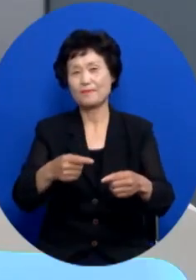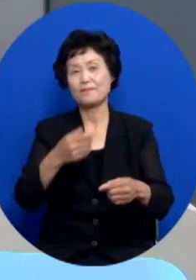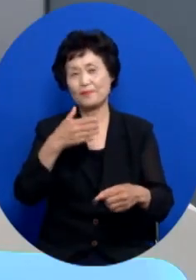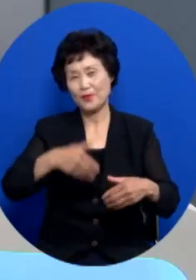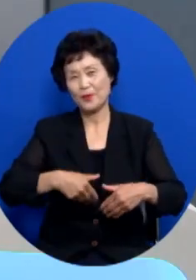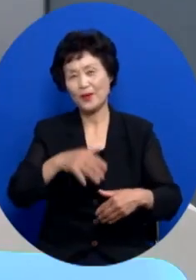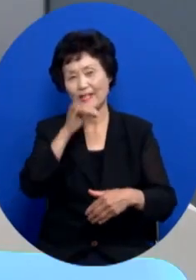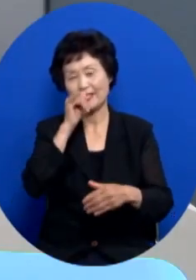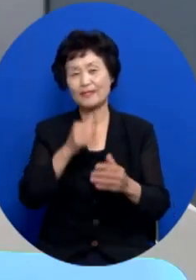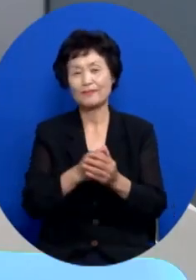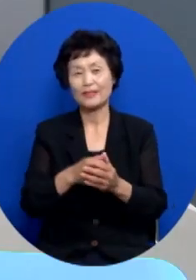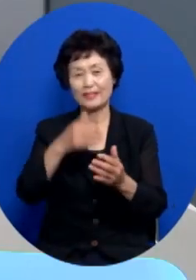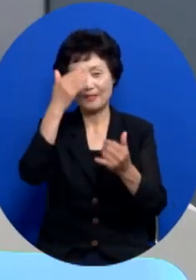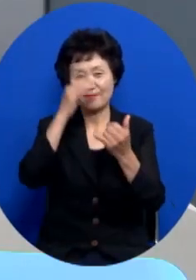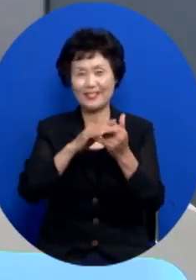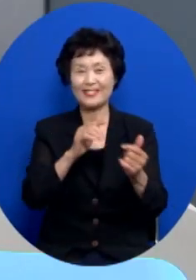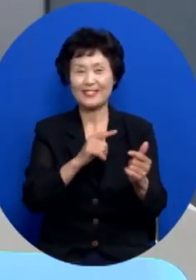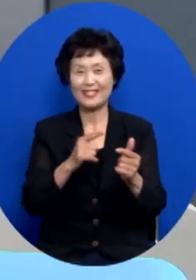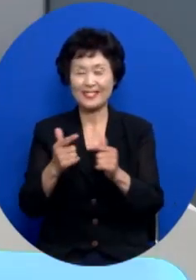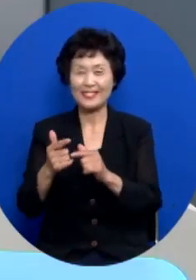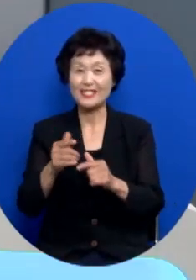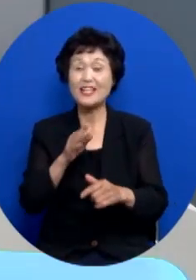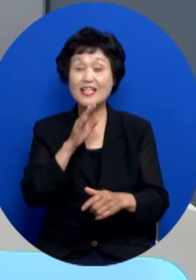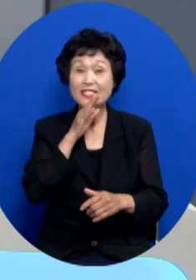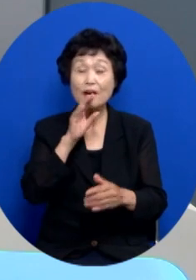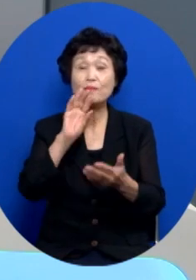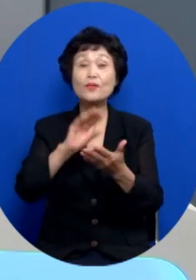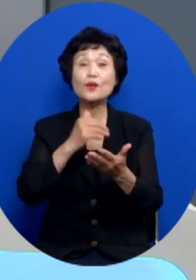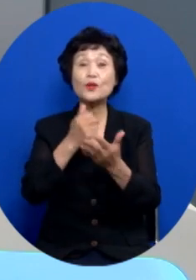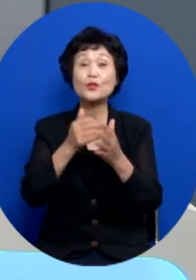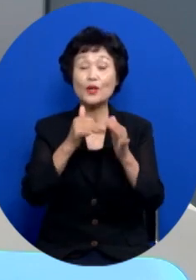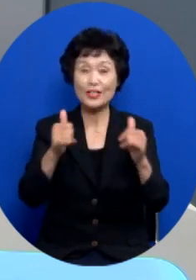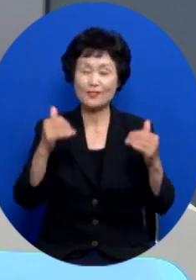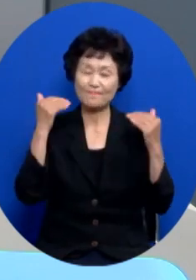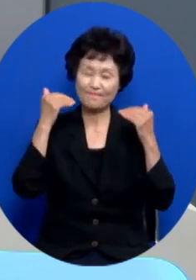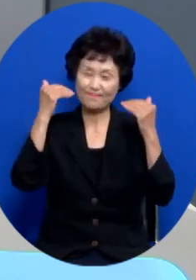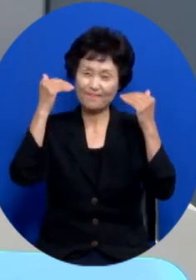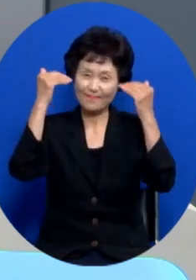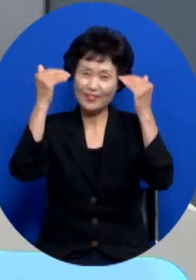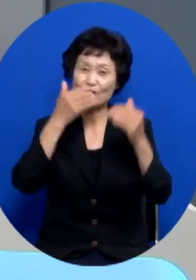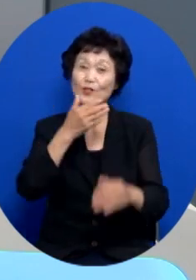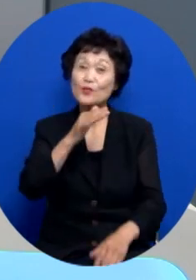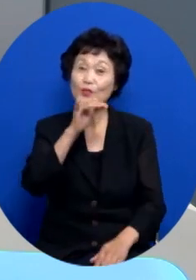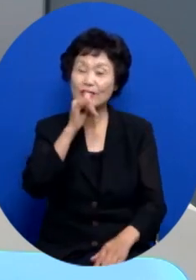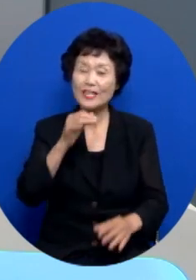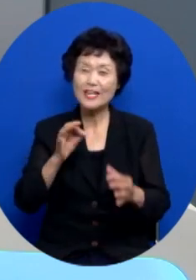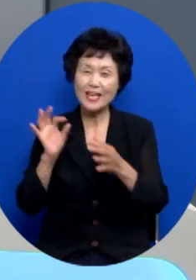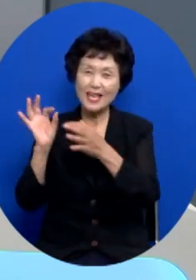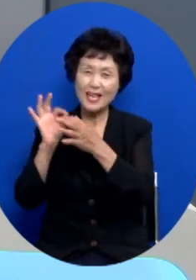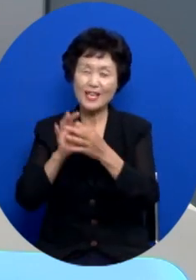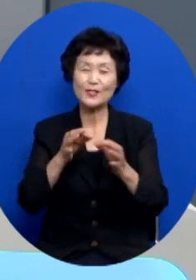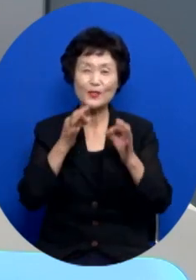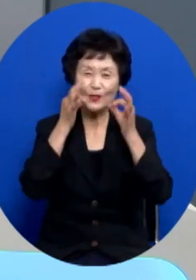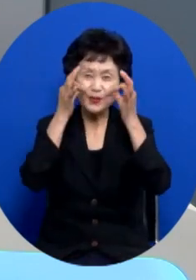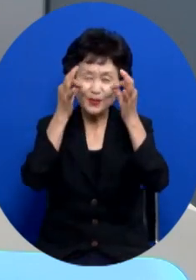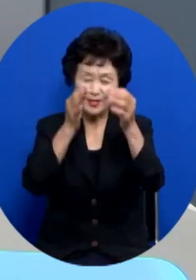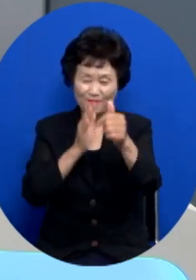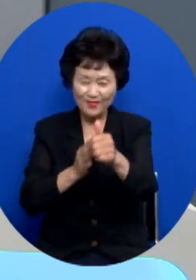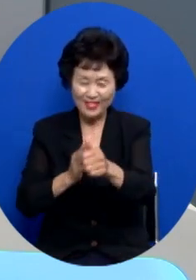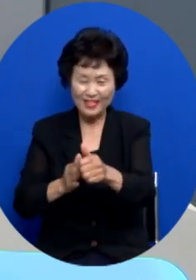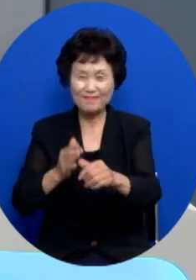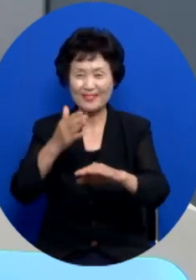네, 우리의 다음 세대들이 참 그리스도인으로 자라날 수 있도록 계속해서 노력해 주시길 부탁드립니다. 오늘 말씀